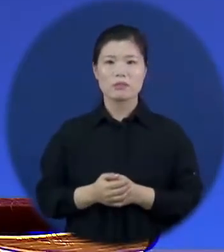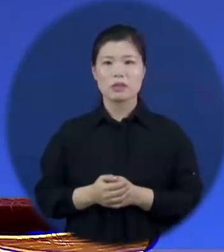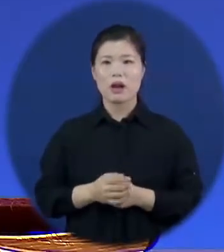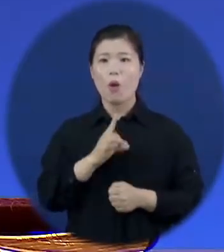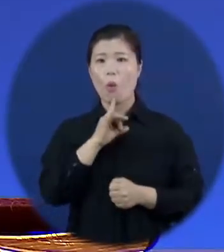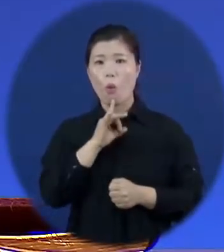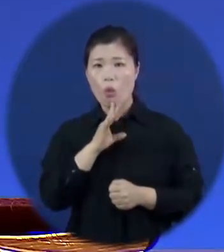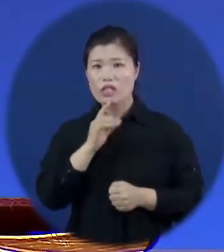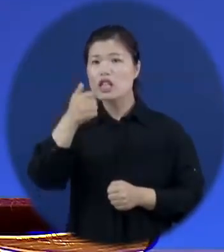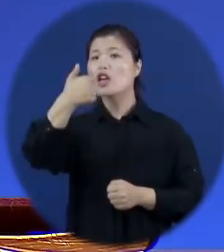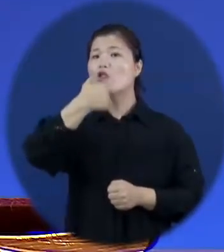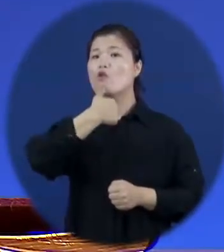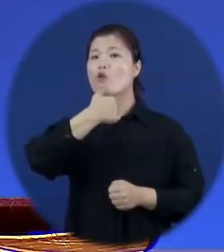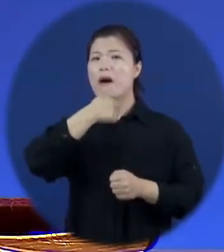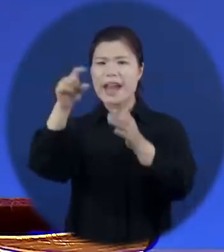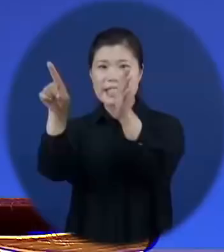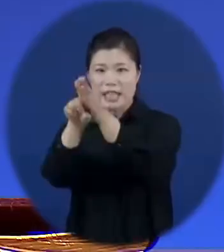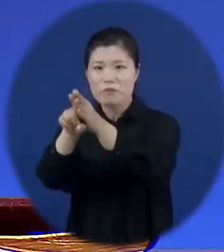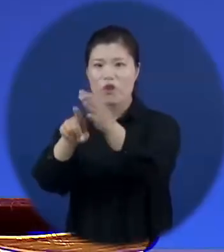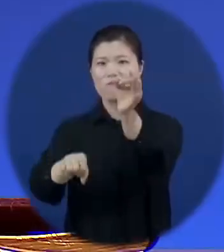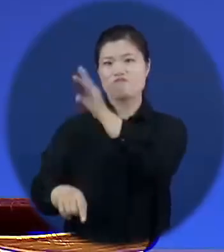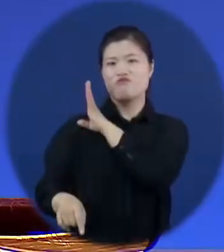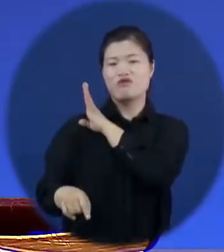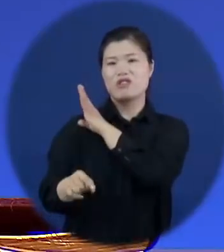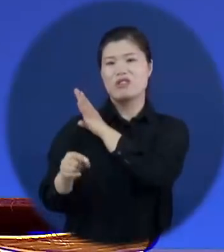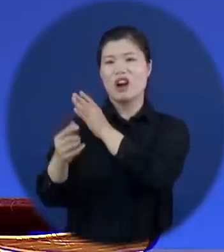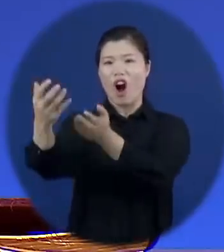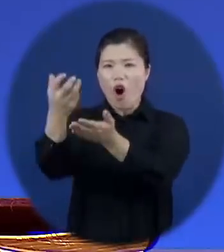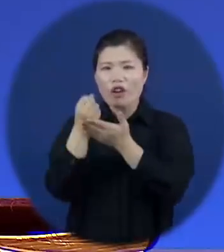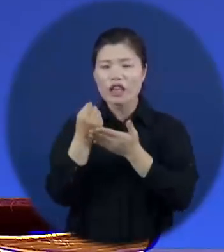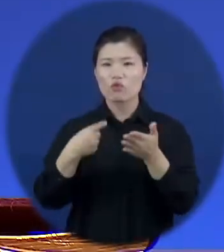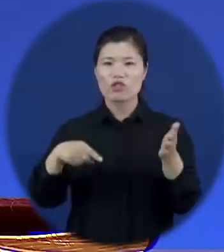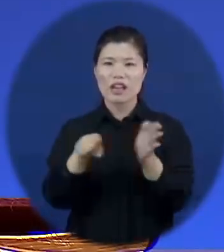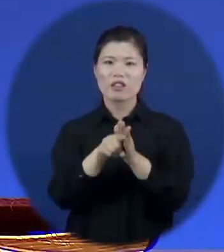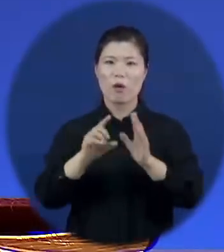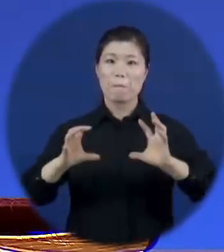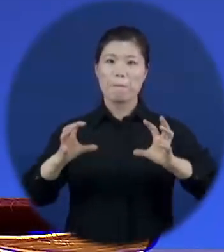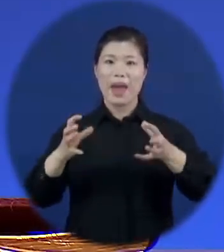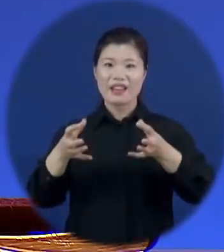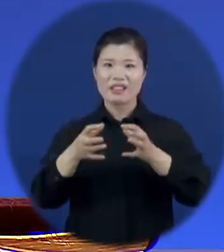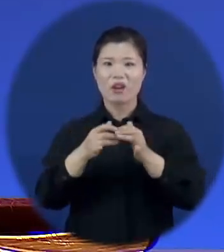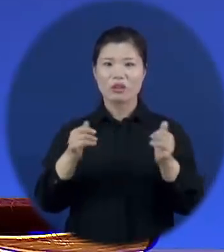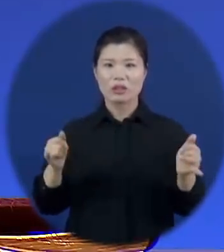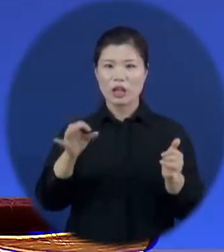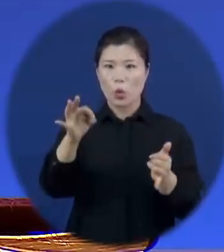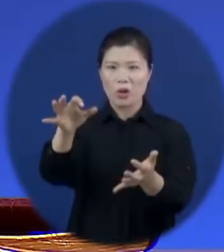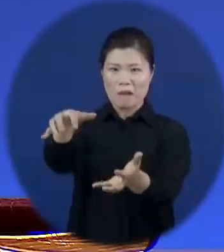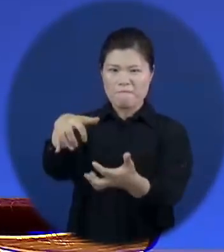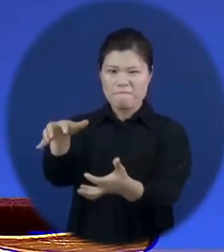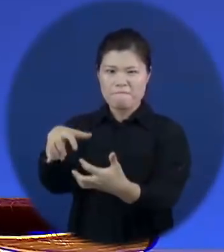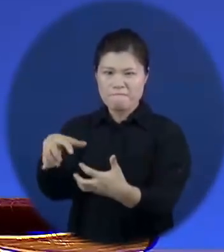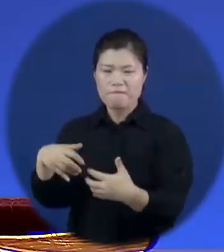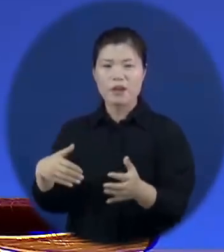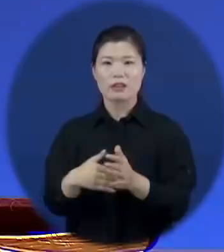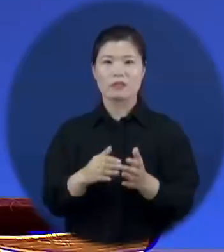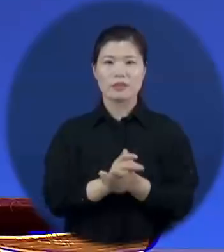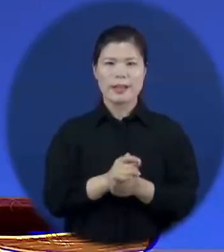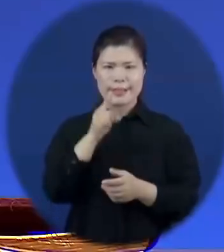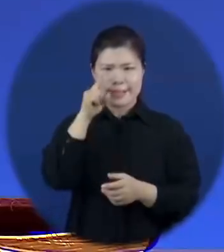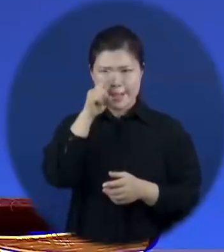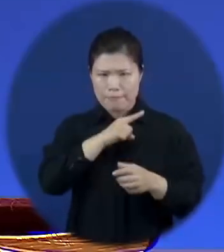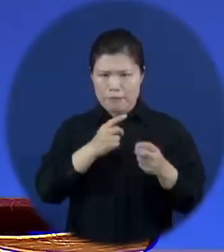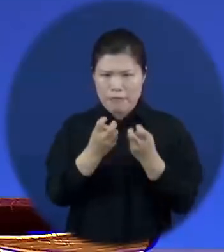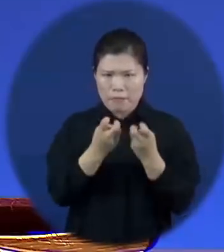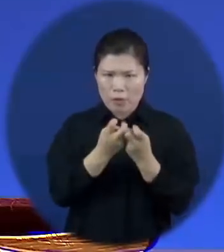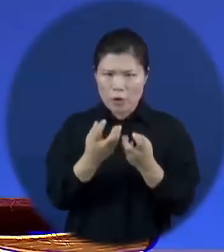채 오직 로마의 신임과 부를 얻기 위해서 백성들의 돈을 긁어 모았습니다. 보다 악랄한